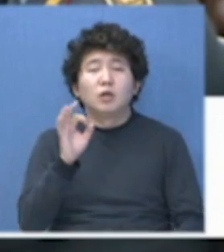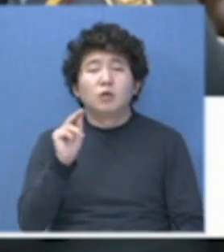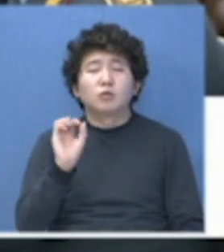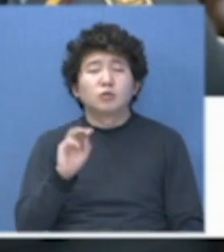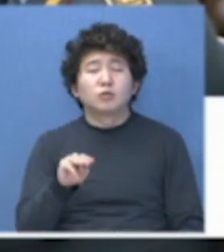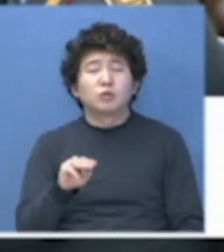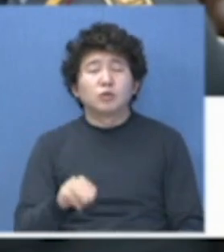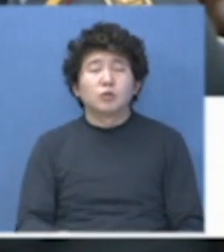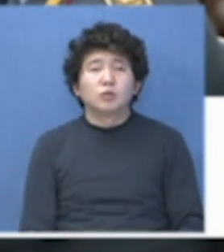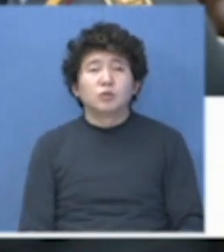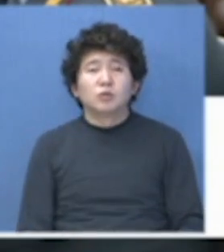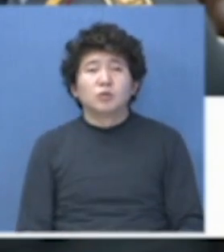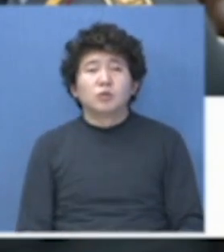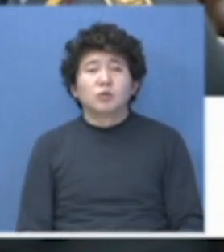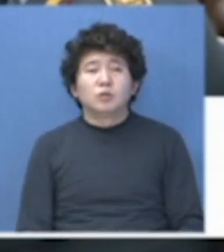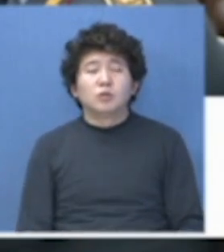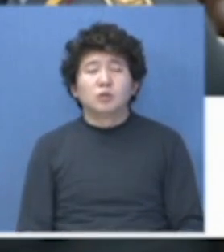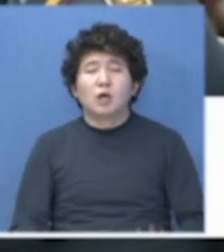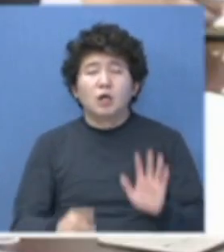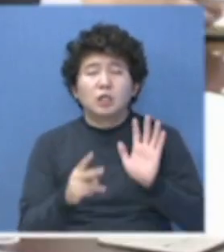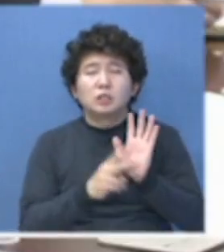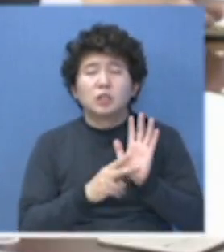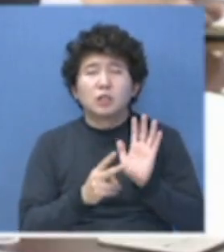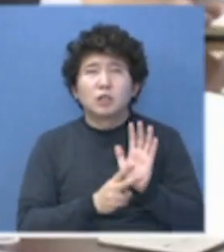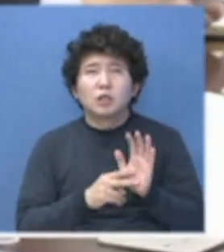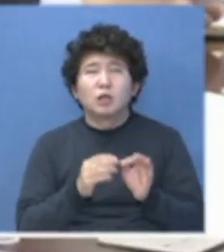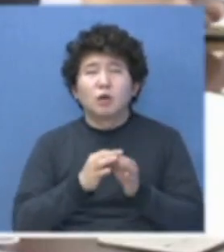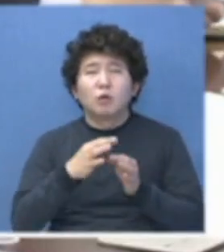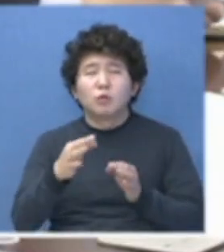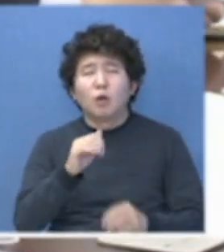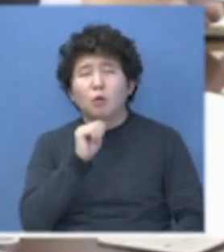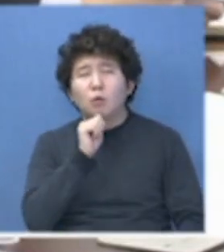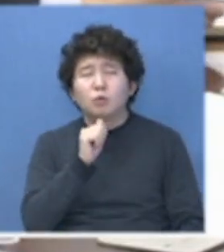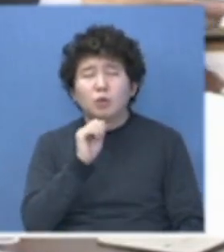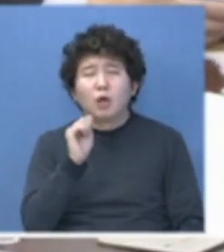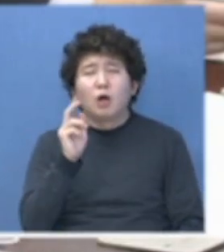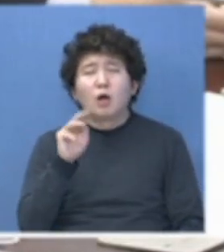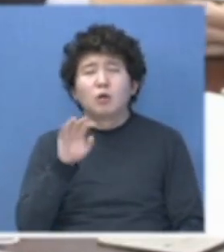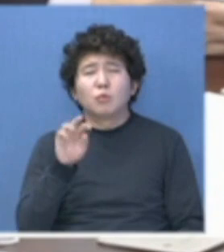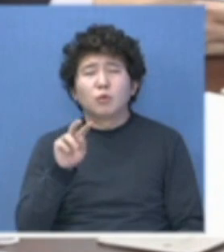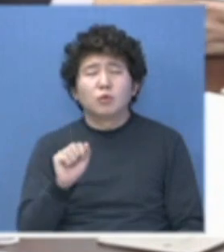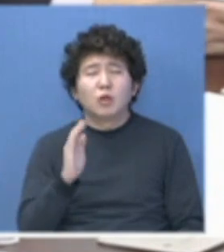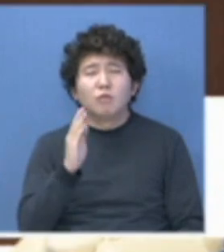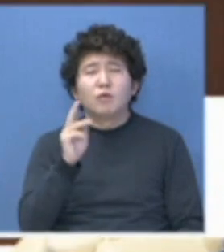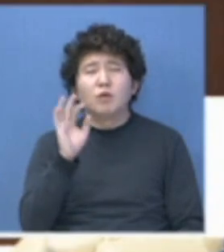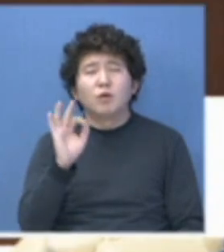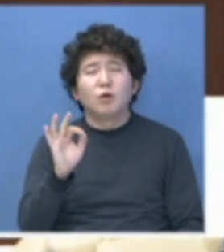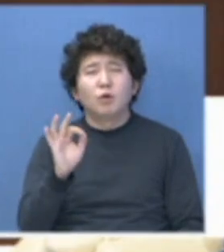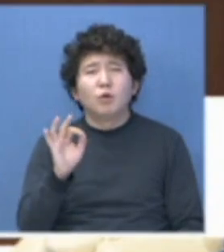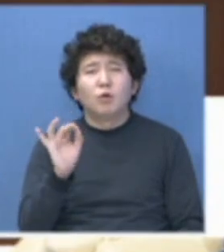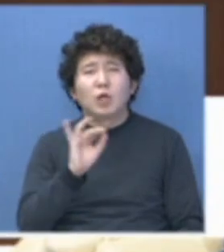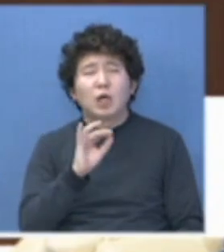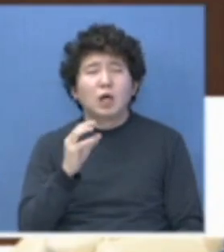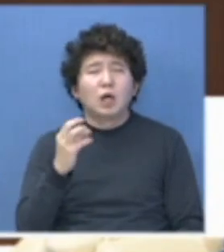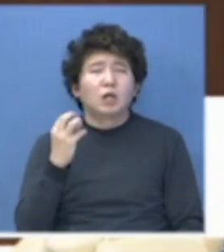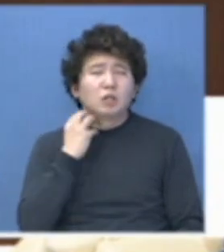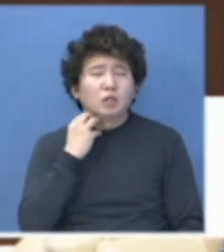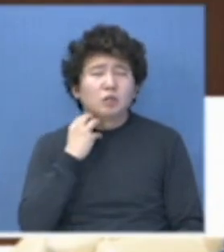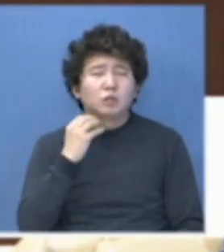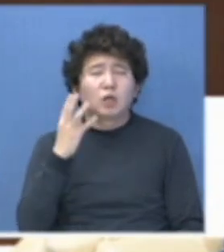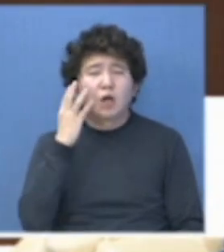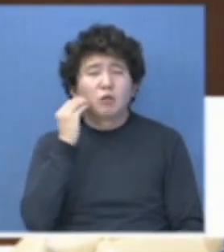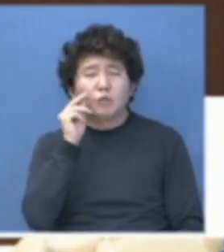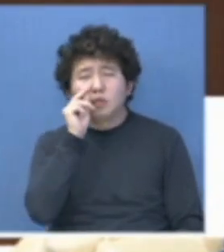körsetkişler boyunca 7 öngirde, atap aytkanda Kostanay, Akmola, Jambıl, Şığıs Kazakstan, Kızılorda oblıstarında jene Almaty men